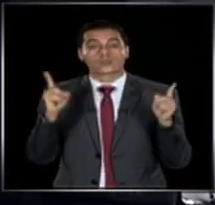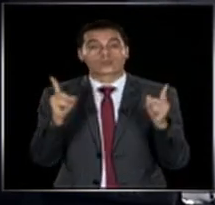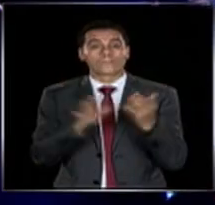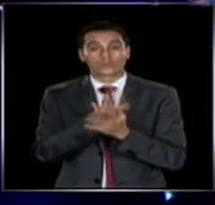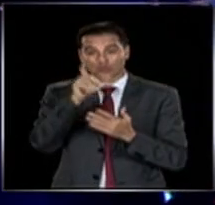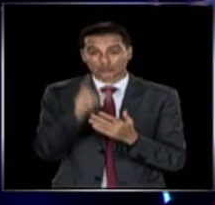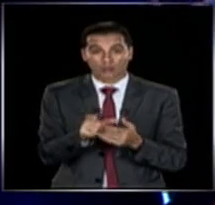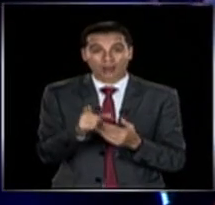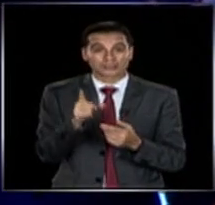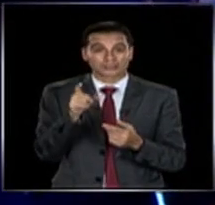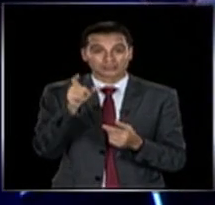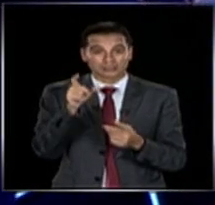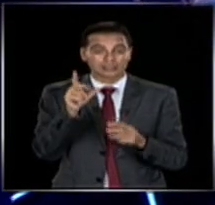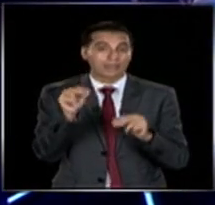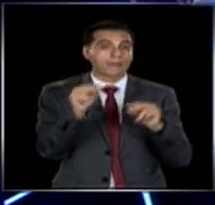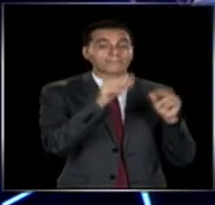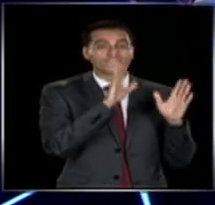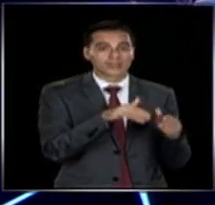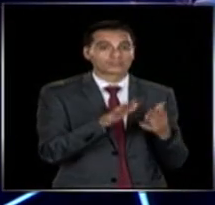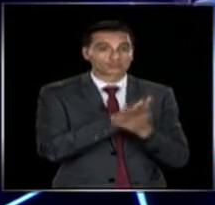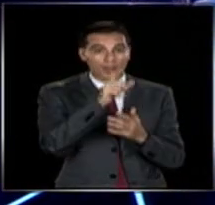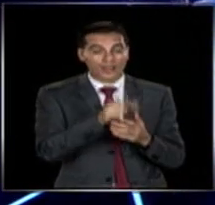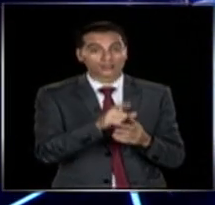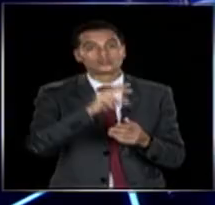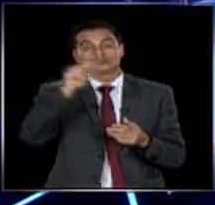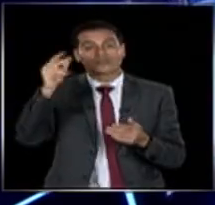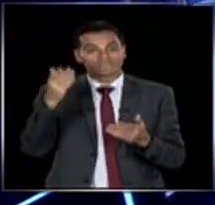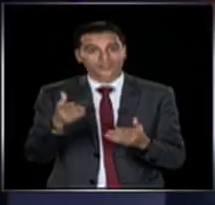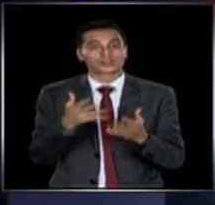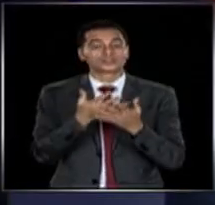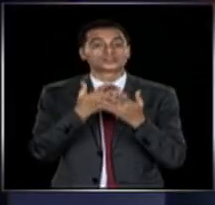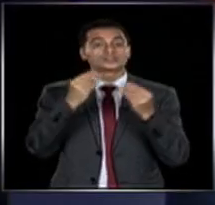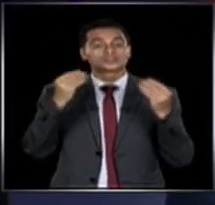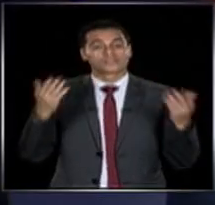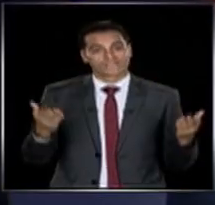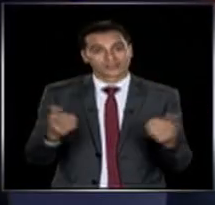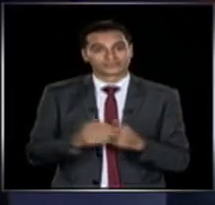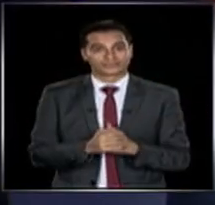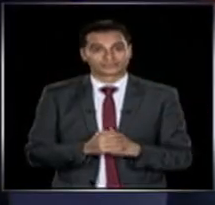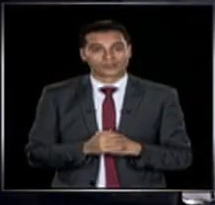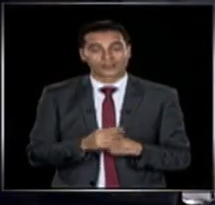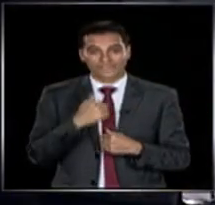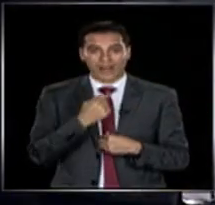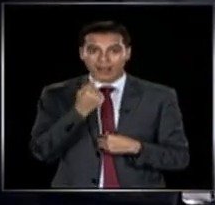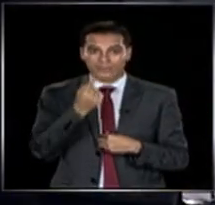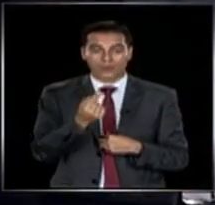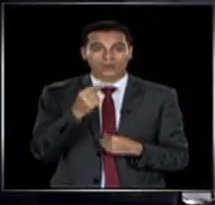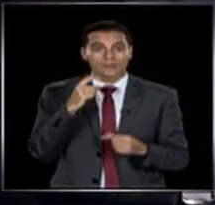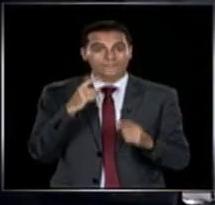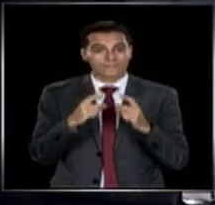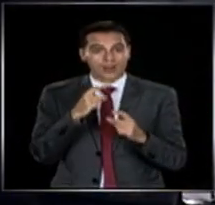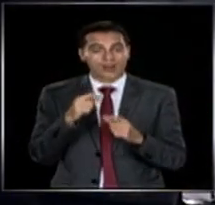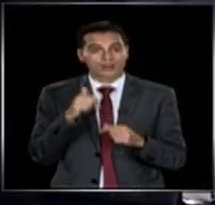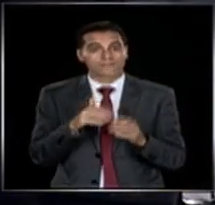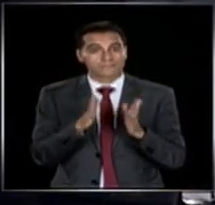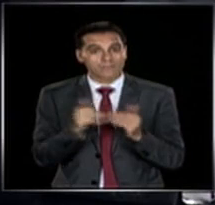بتواجه احمد سليمان هتبقى بتواجه ناس كتير مع احمد سليمان. فانا بقول احنا عندنا في